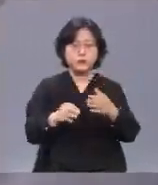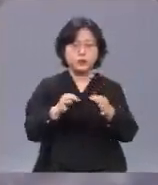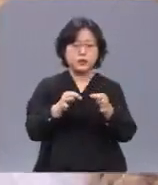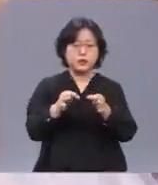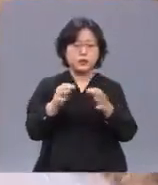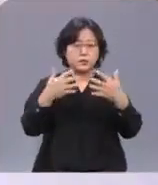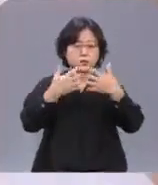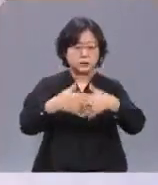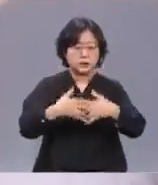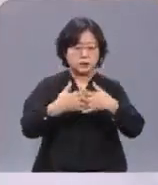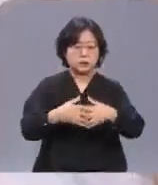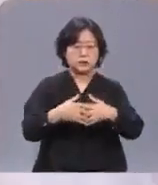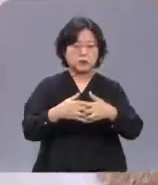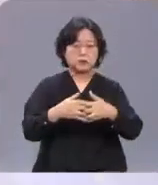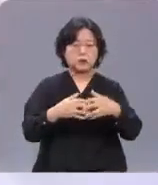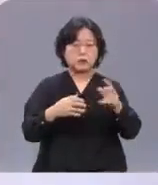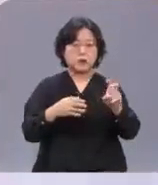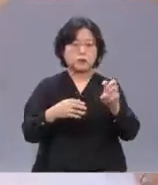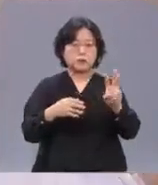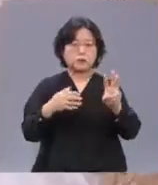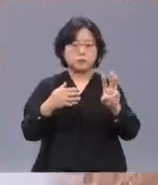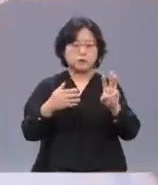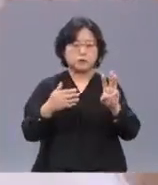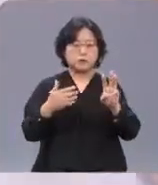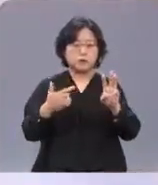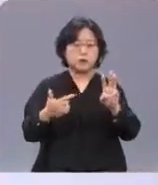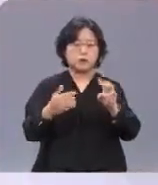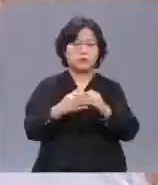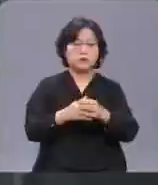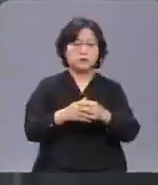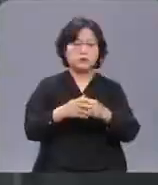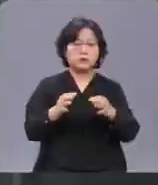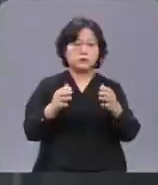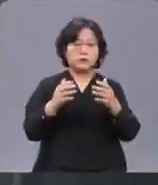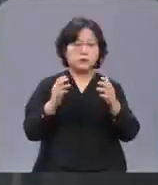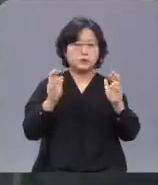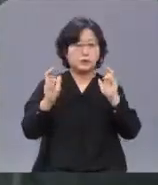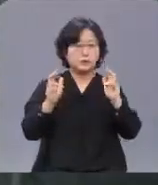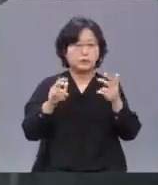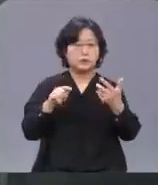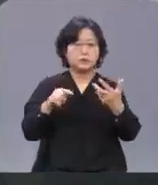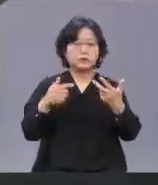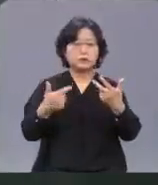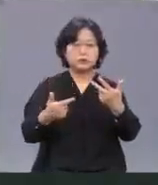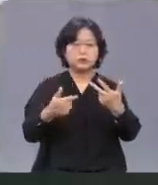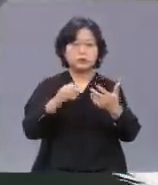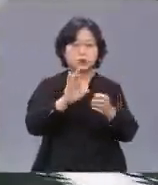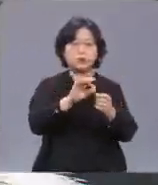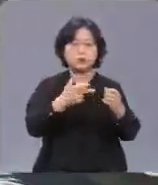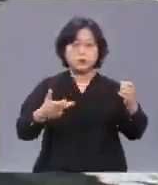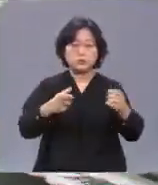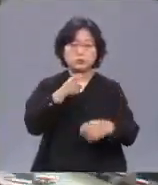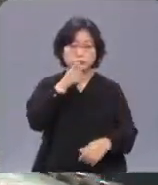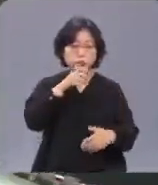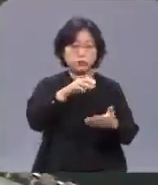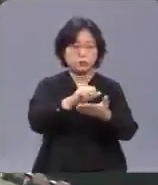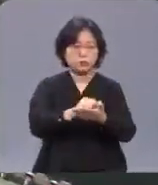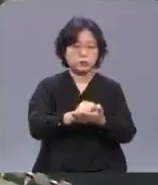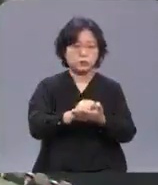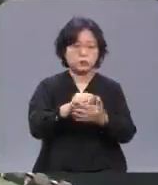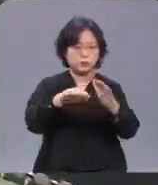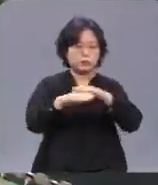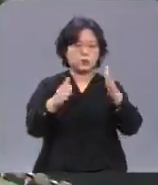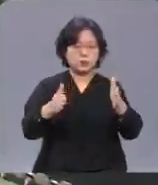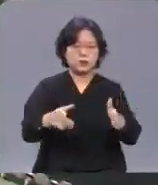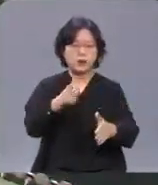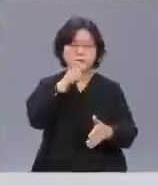상업시설 23.5%, 산업용은 7.5%. 영산강 물을 끌어오더라도 공사기간을 고려할 때